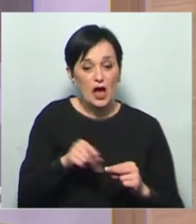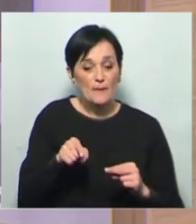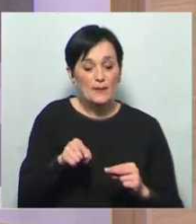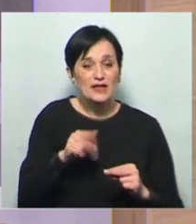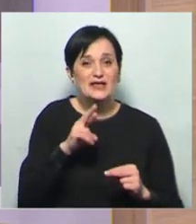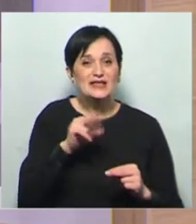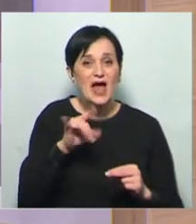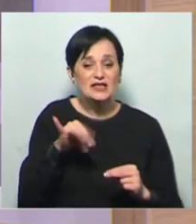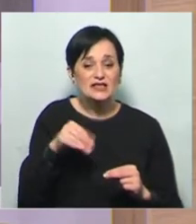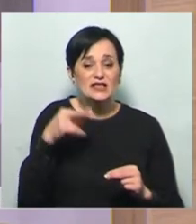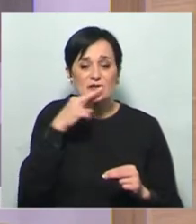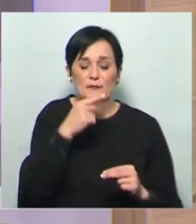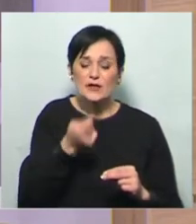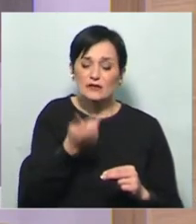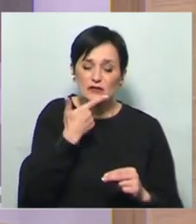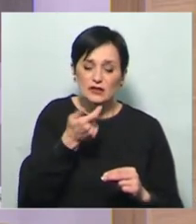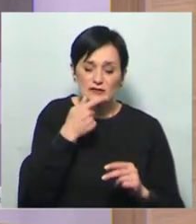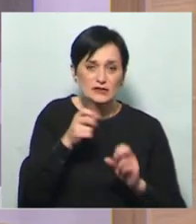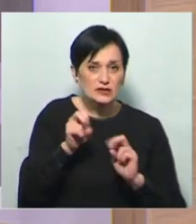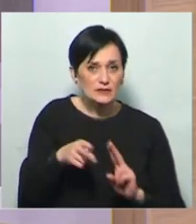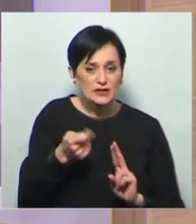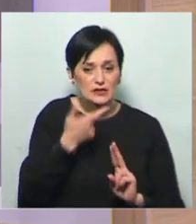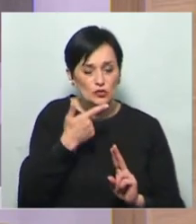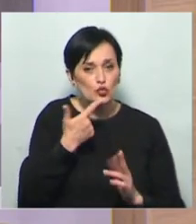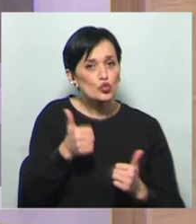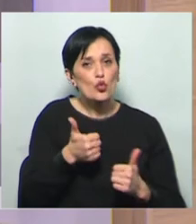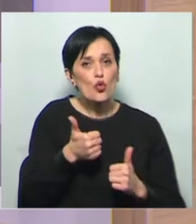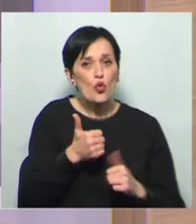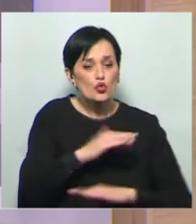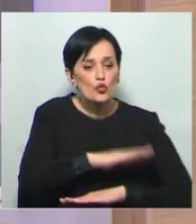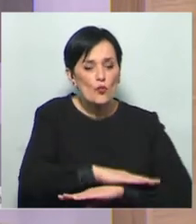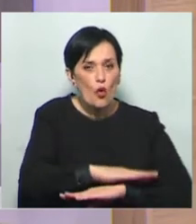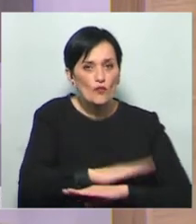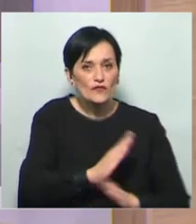დედიმერის პრეპარატის მიღება თუ როგორ მოიქცეთ? კი ბატონო,